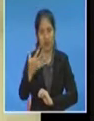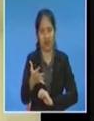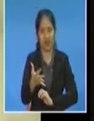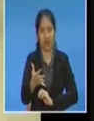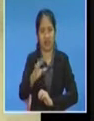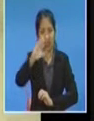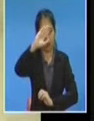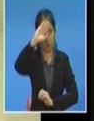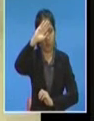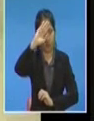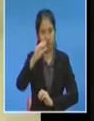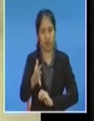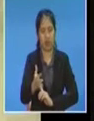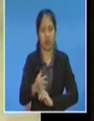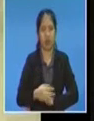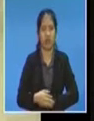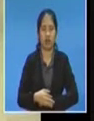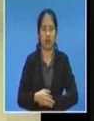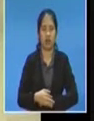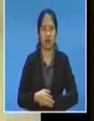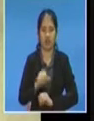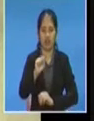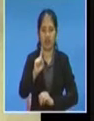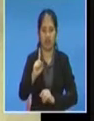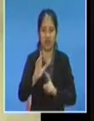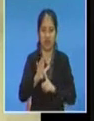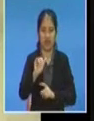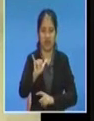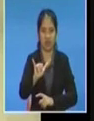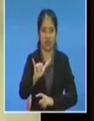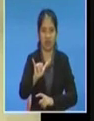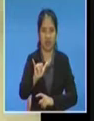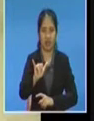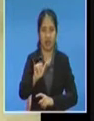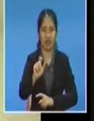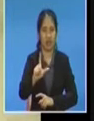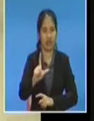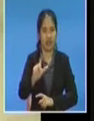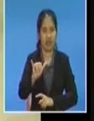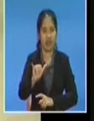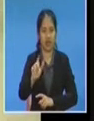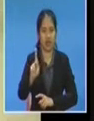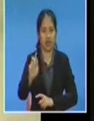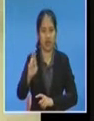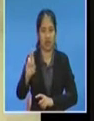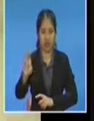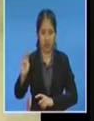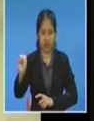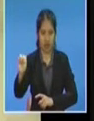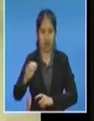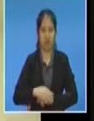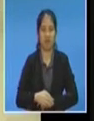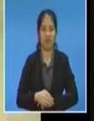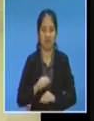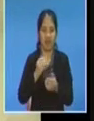ไม่ใช่ป่วยครับประหลาดไหมครับเบิกไม่ได้เกือบทั้งหมดฮะแม้กระทั่งผ้าก๊อซปิดแผลเดือนละแสนกว่าบาทนะ